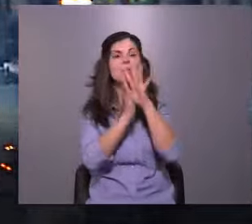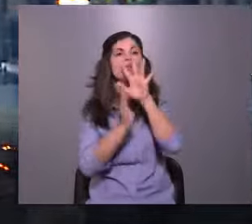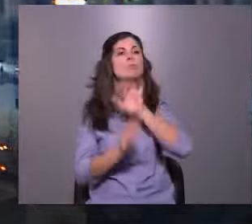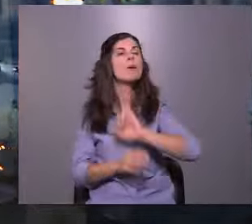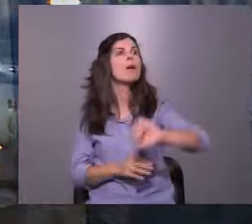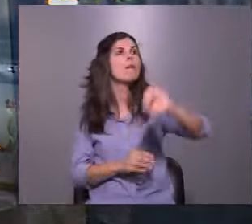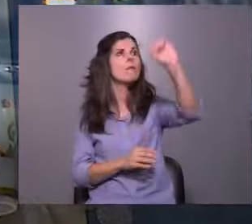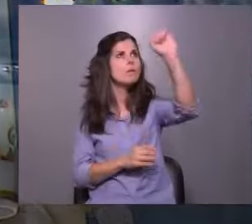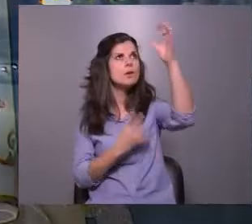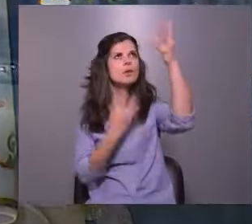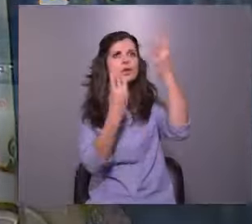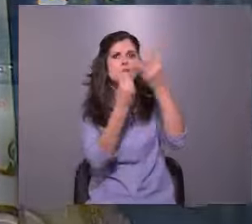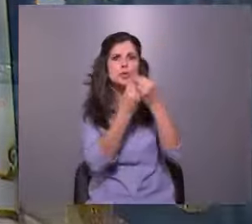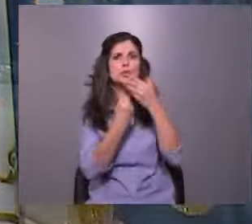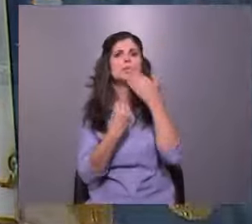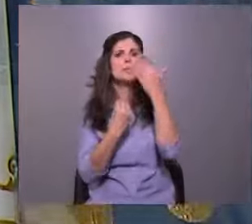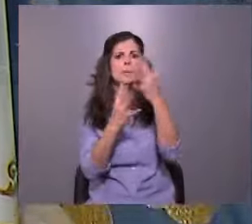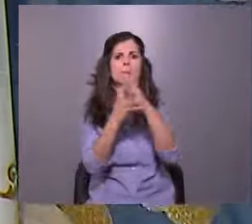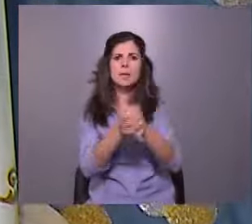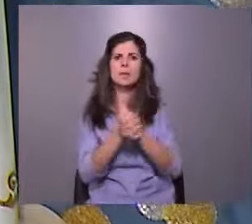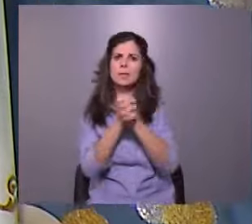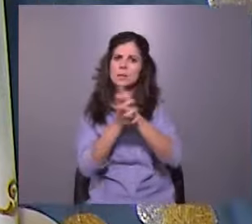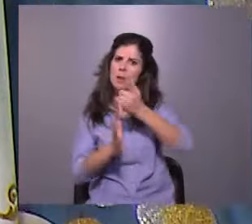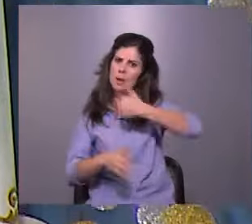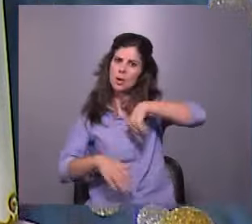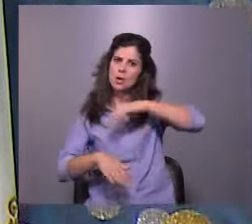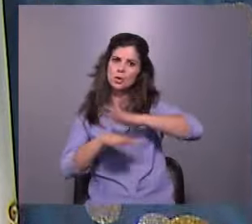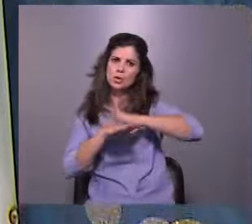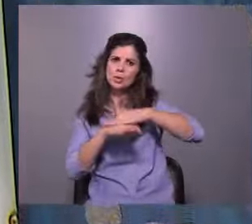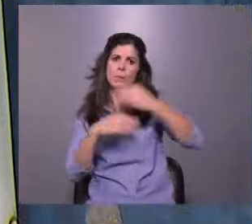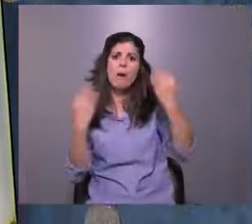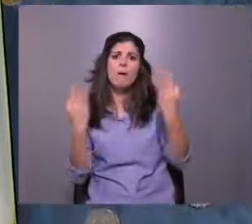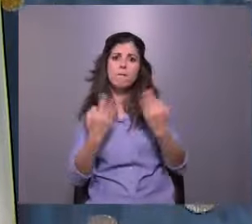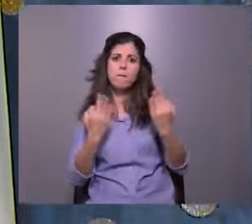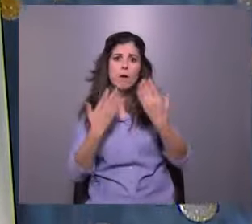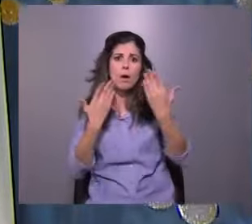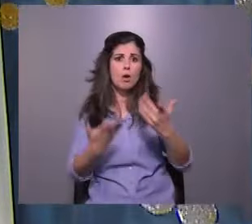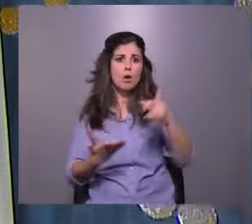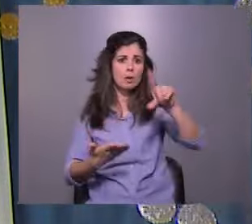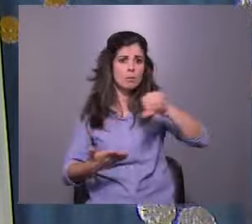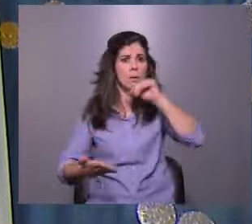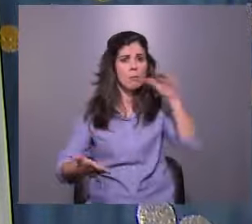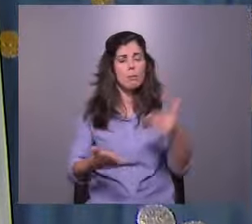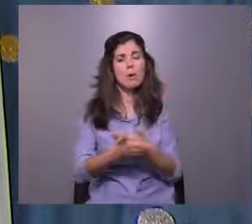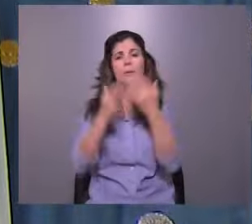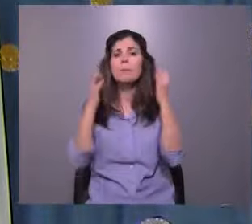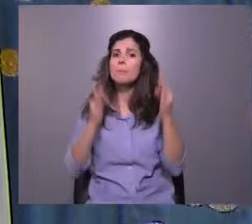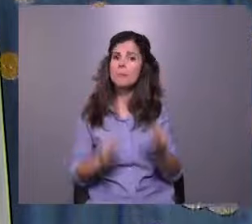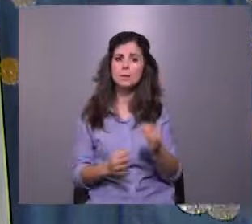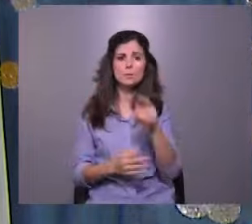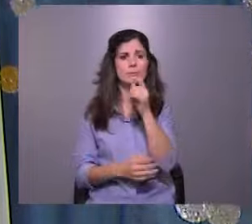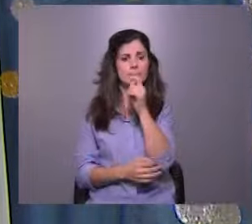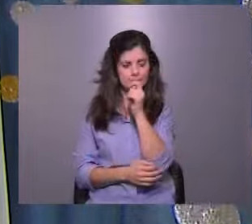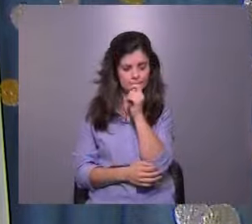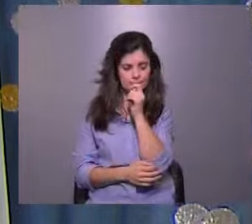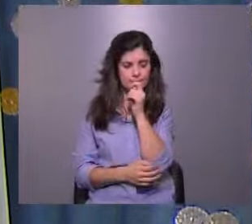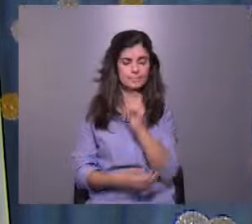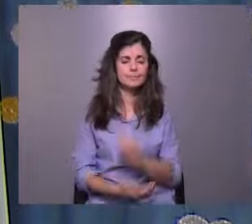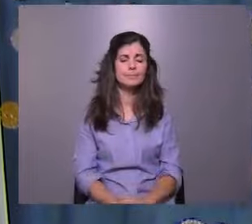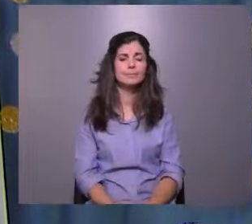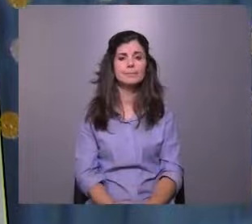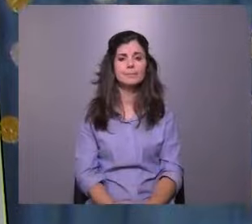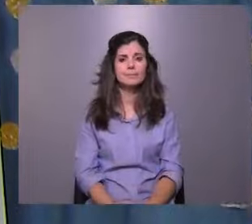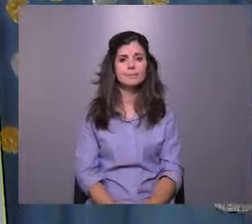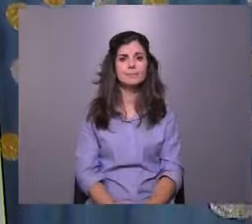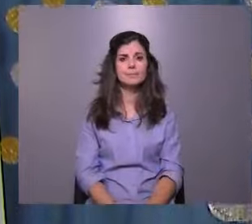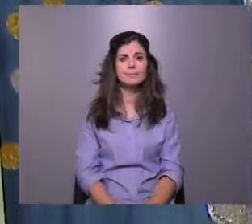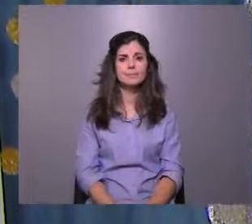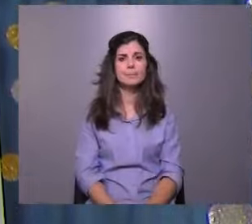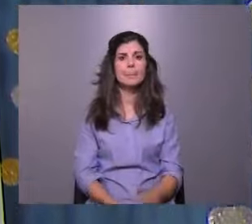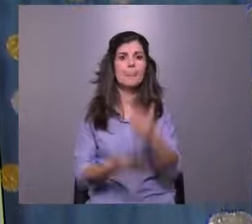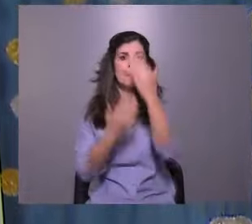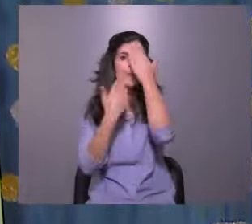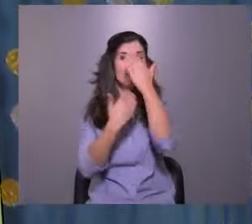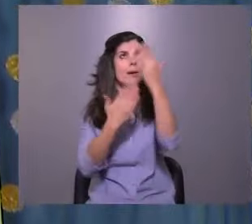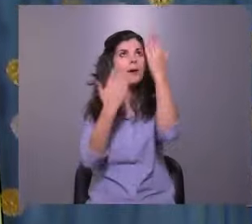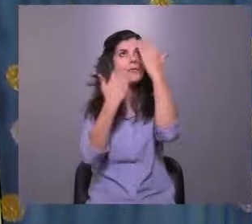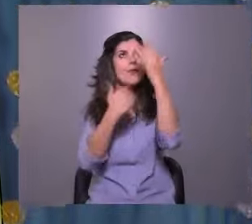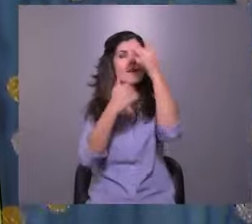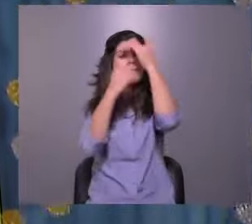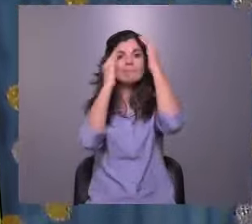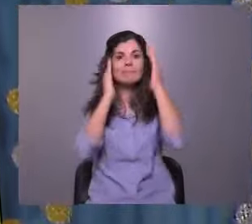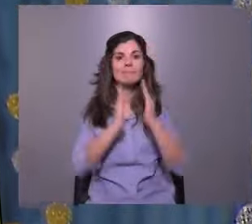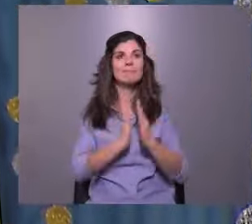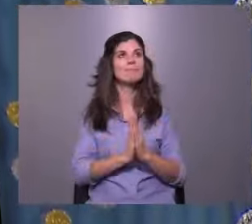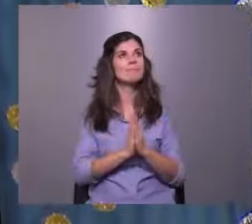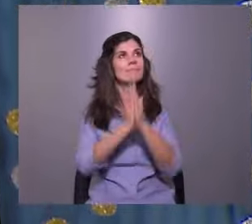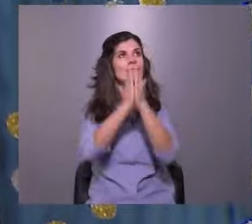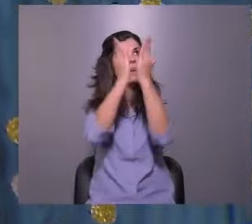Gegrüßet seist du, Maria, voll der Gnade, der Herr ist mit dir. Du bist gebenedeit unter den Frauen, und